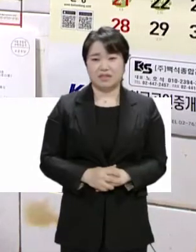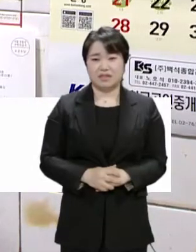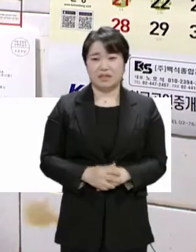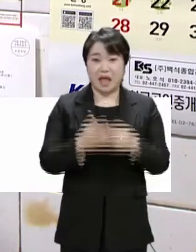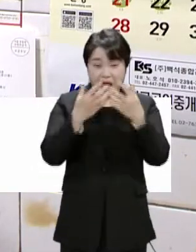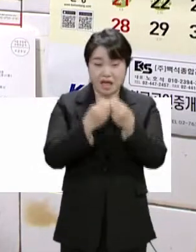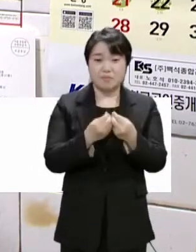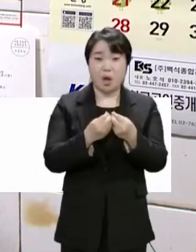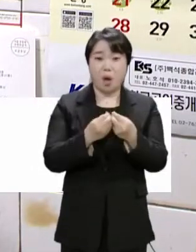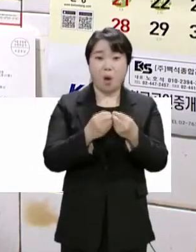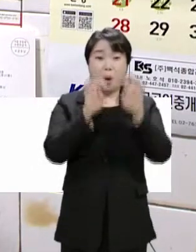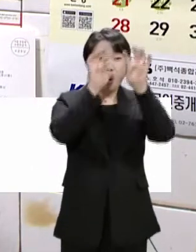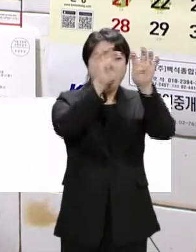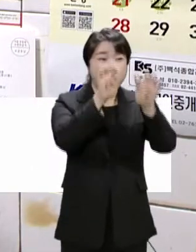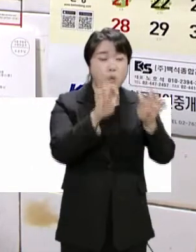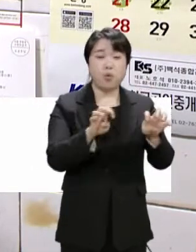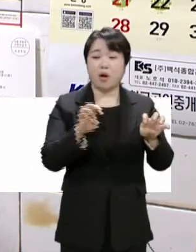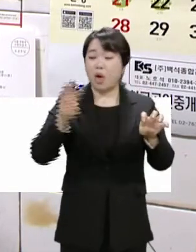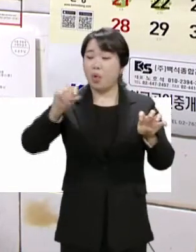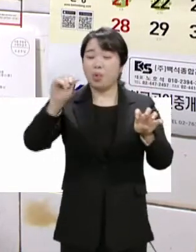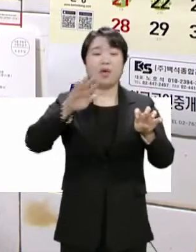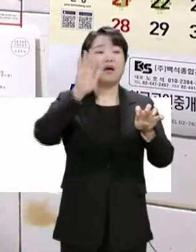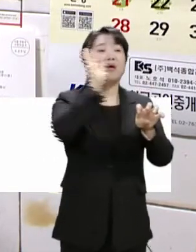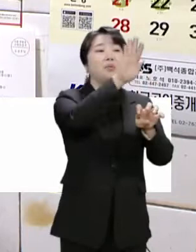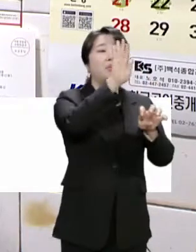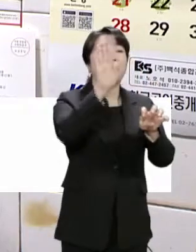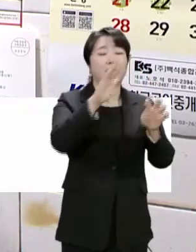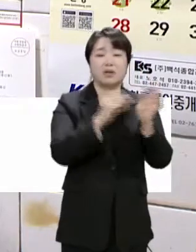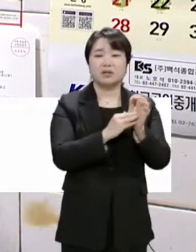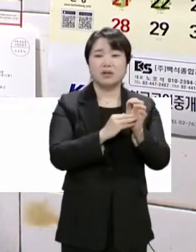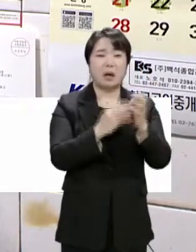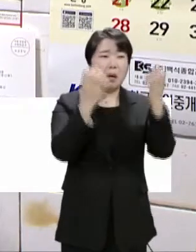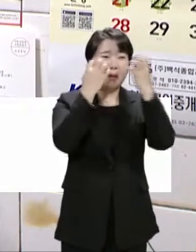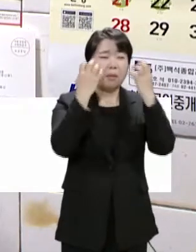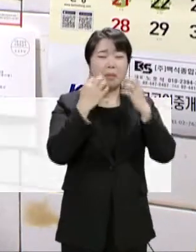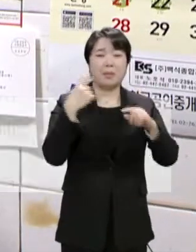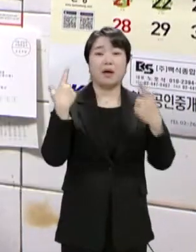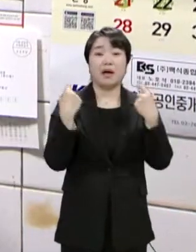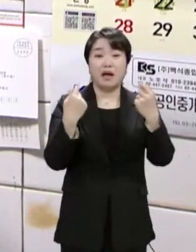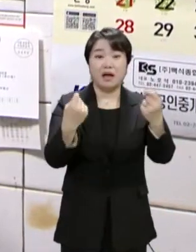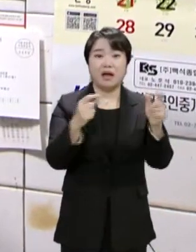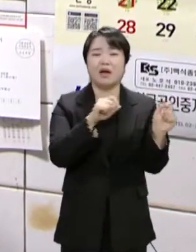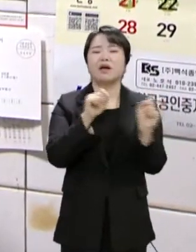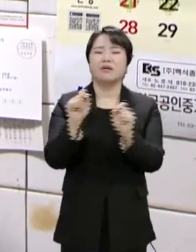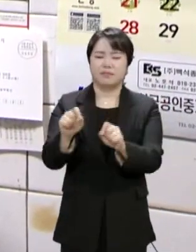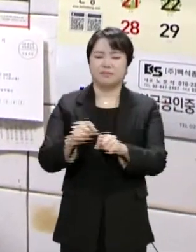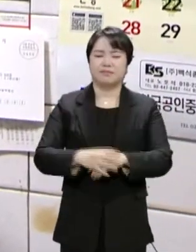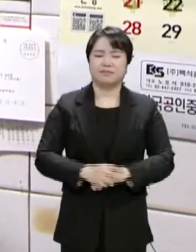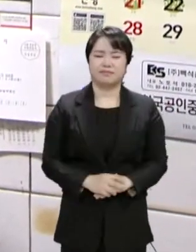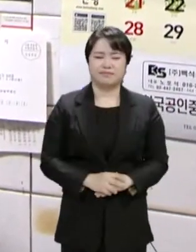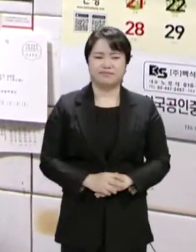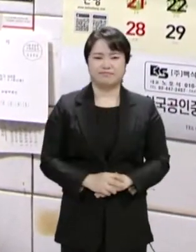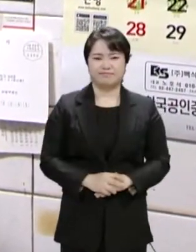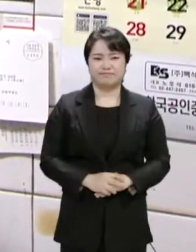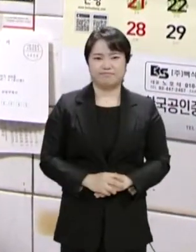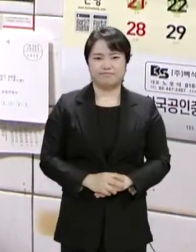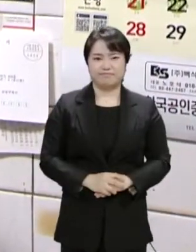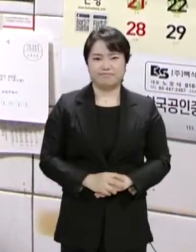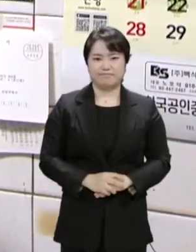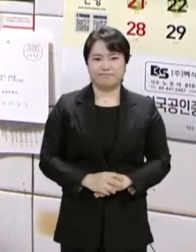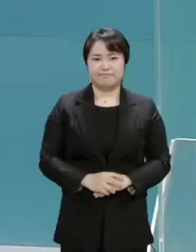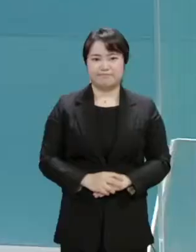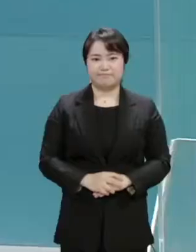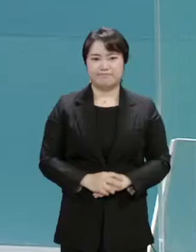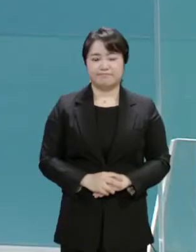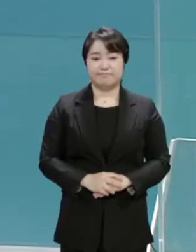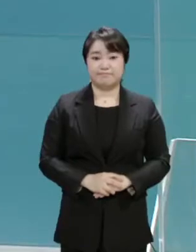건보 얼굴에다 분발하면 그 얼굴이 매끄머니 되지도 않잖아요. BTV 뉴스 이재원입니다.